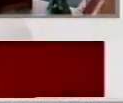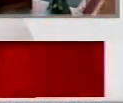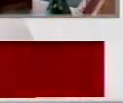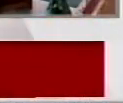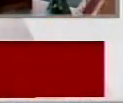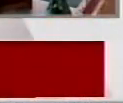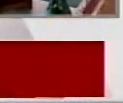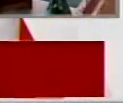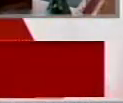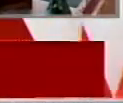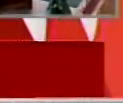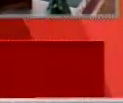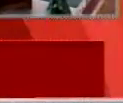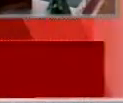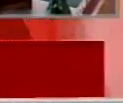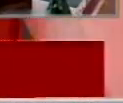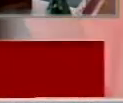somewhat interesting turn of events in that